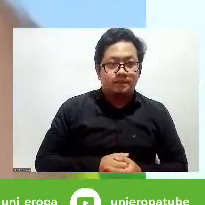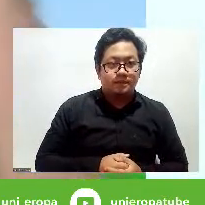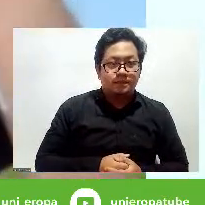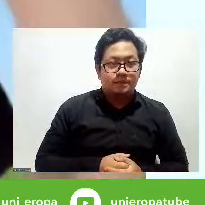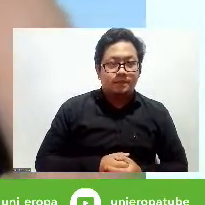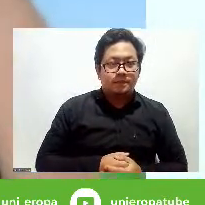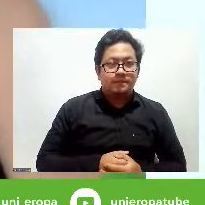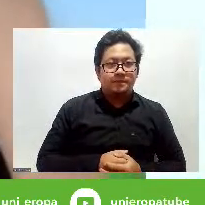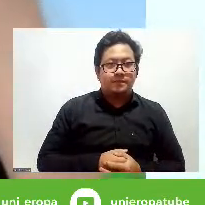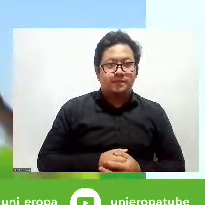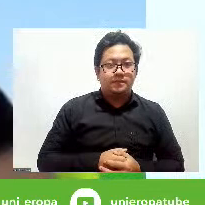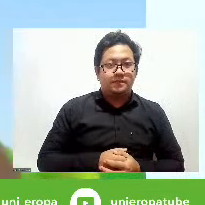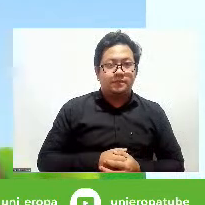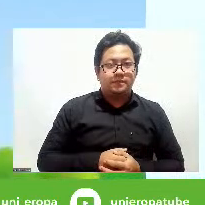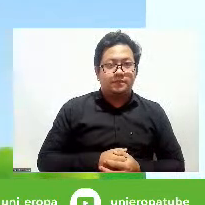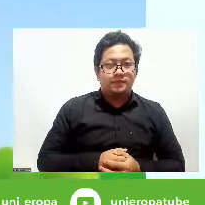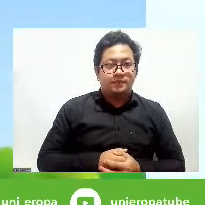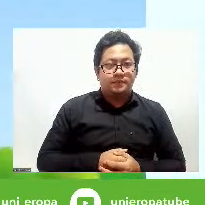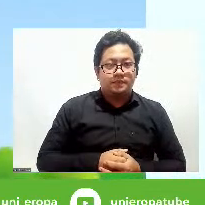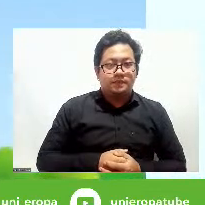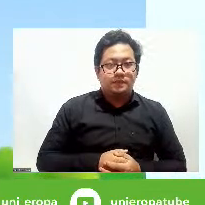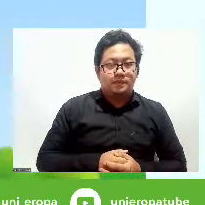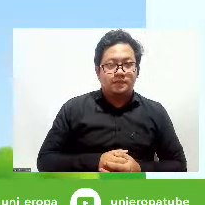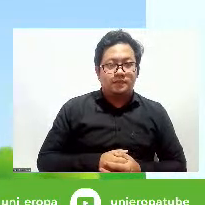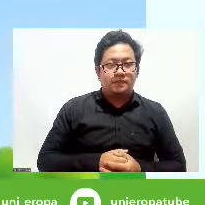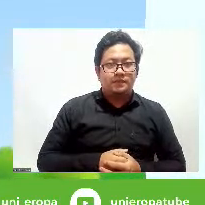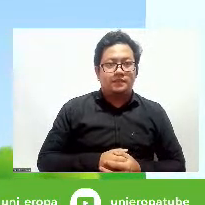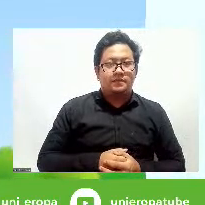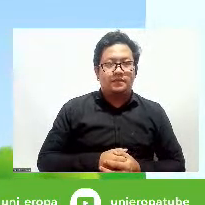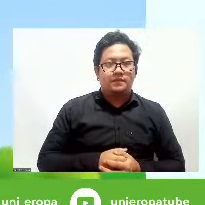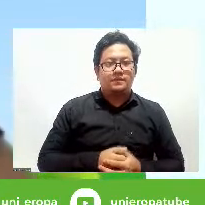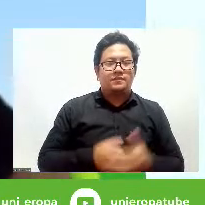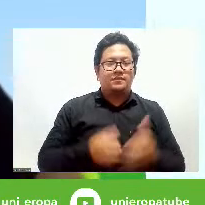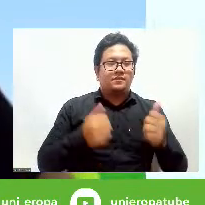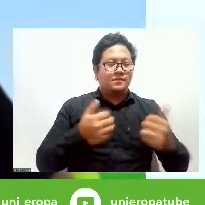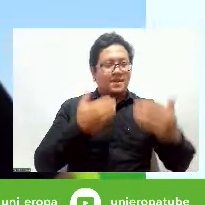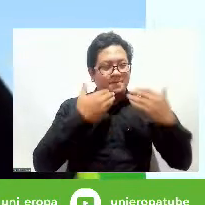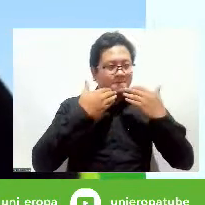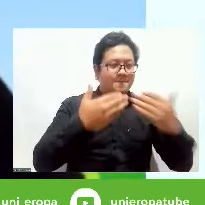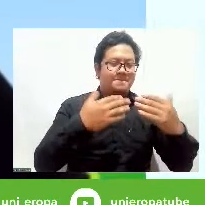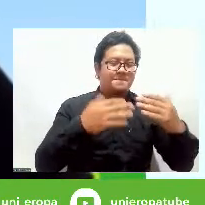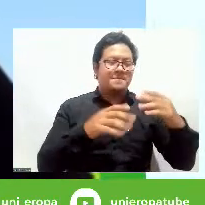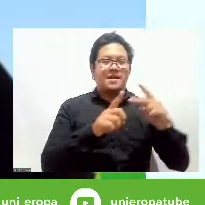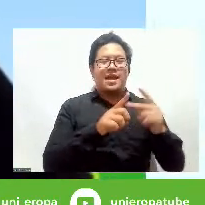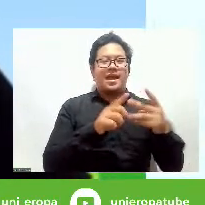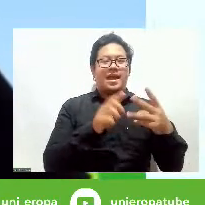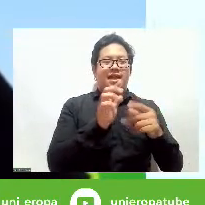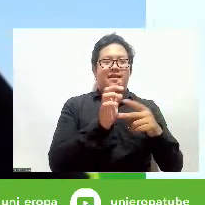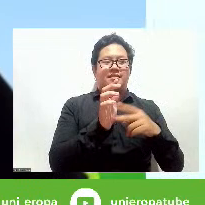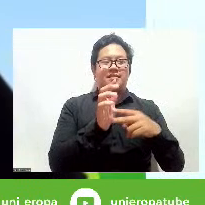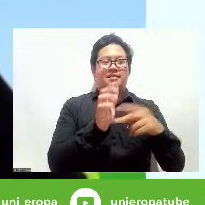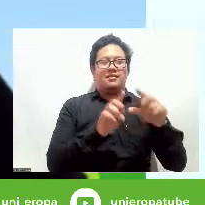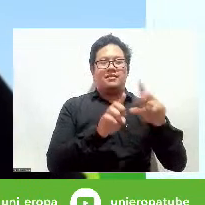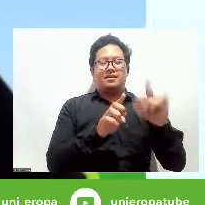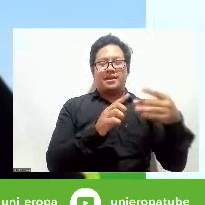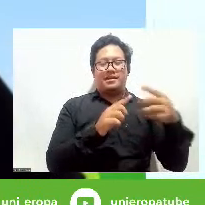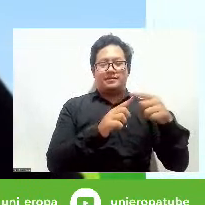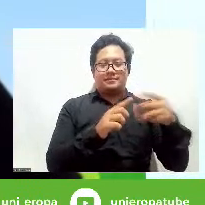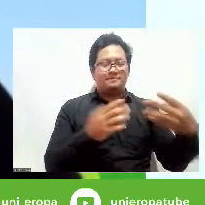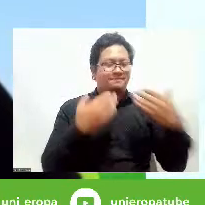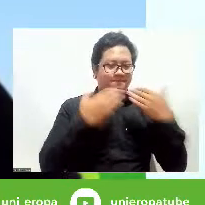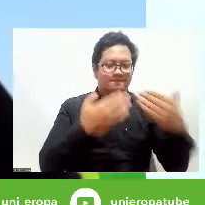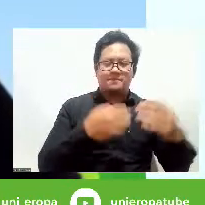Thank you heard boleh tepuk tangan konsumen secara Virgo y Bro kasih banyak Launcher